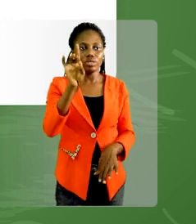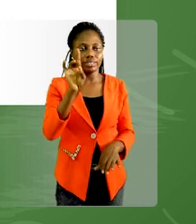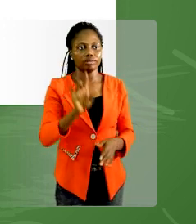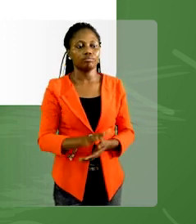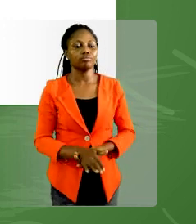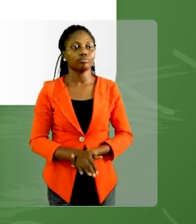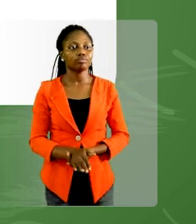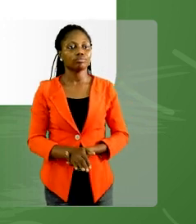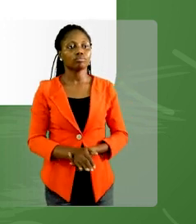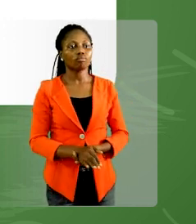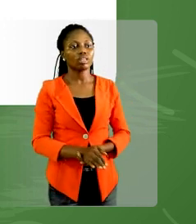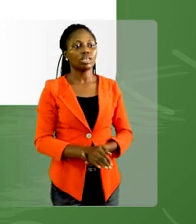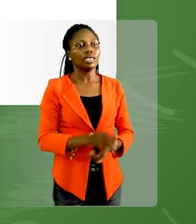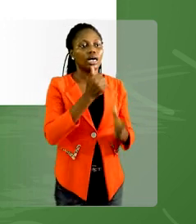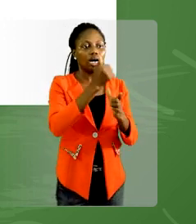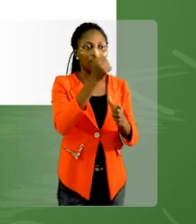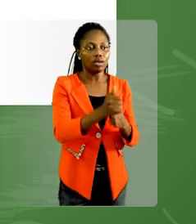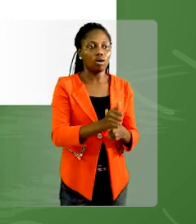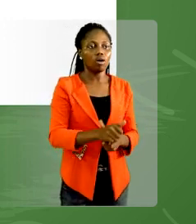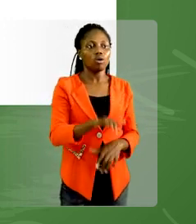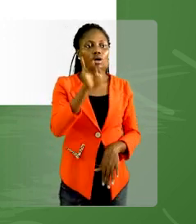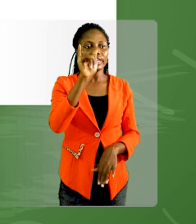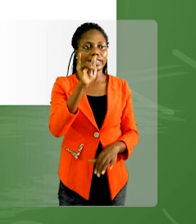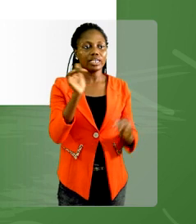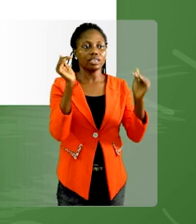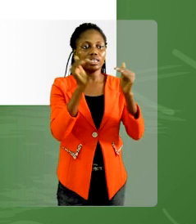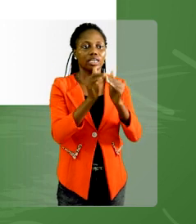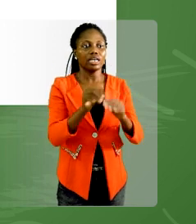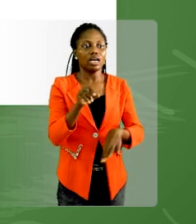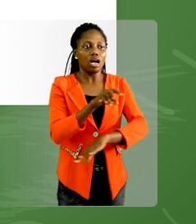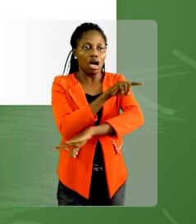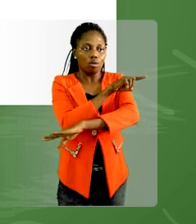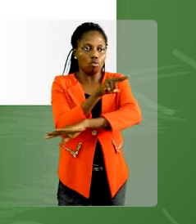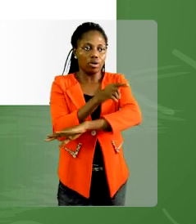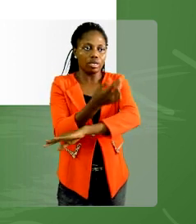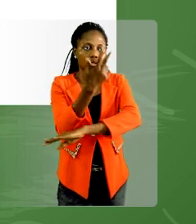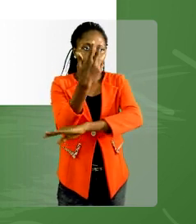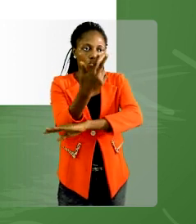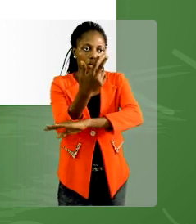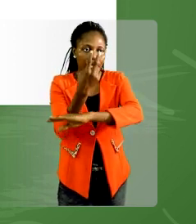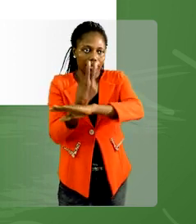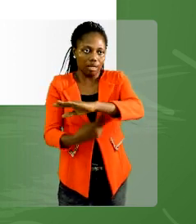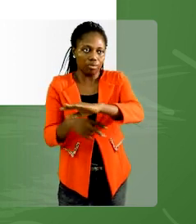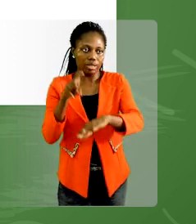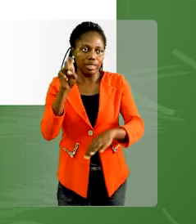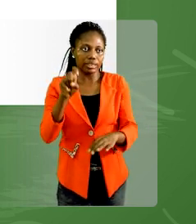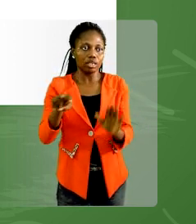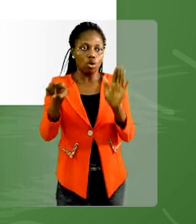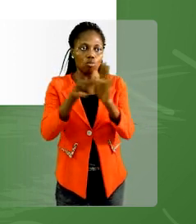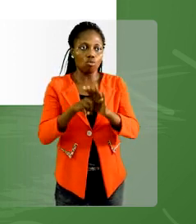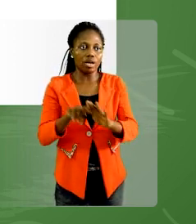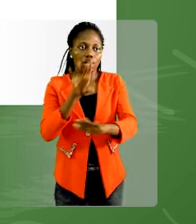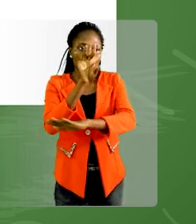8. D'où y égale à moins 3 demi de x moins 8 demi.